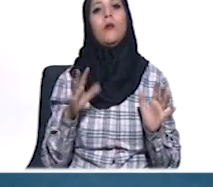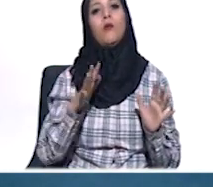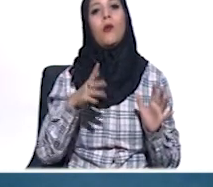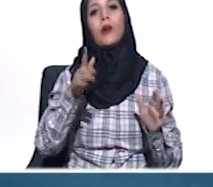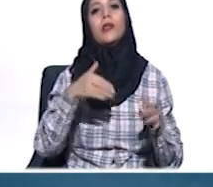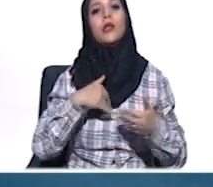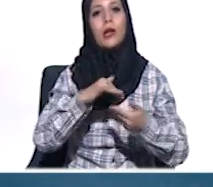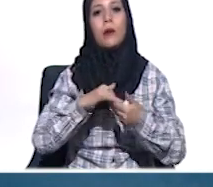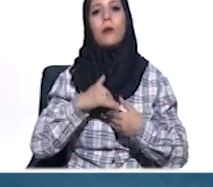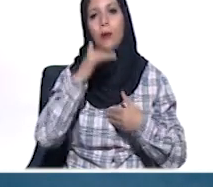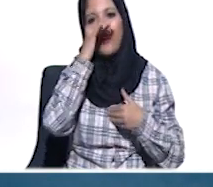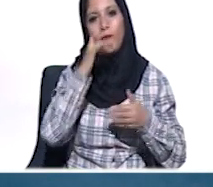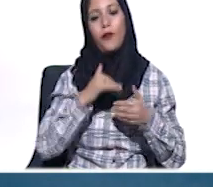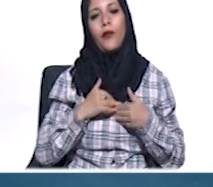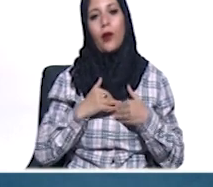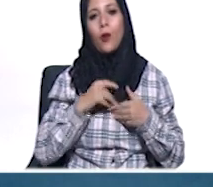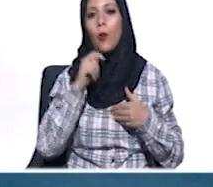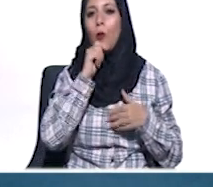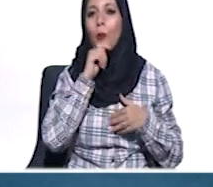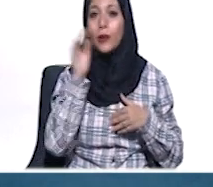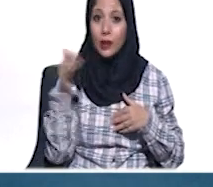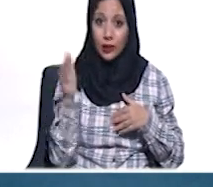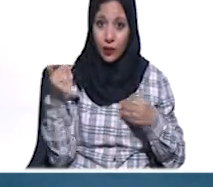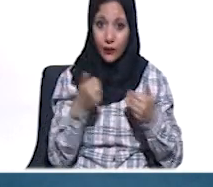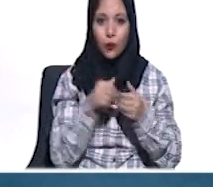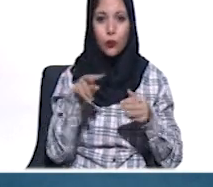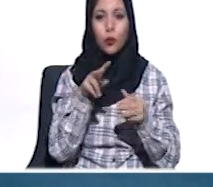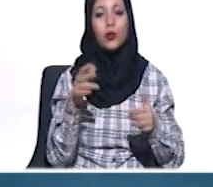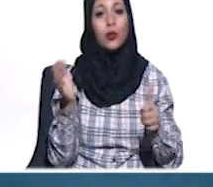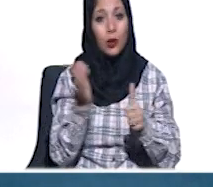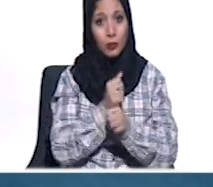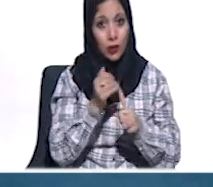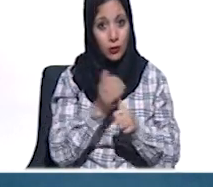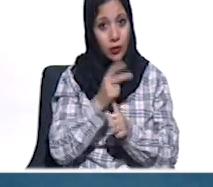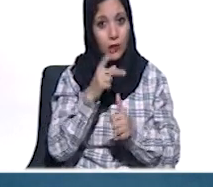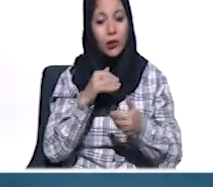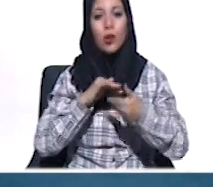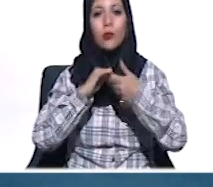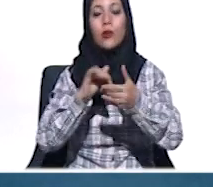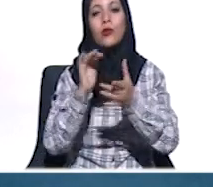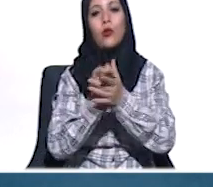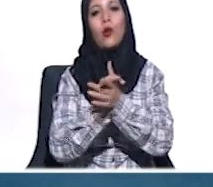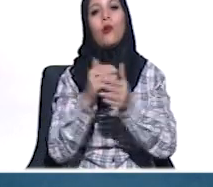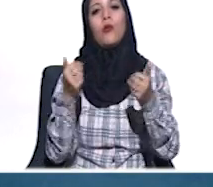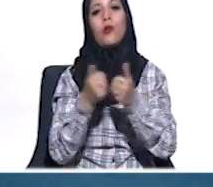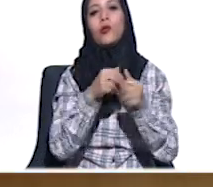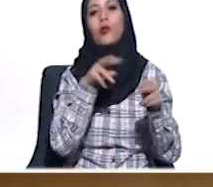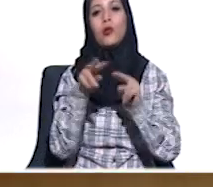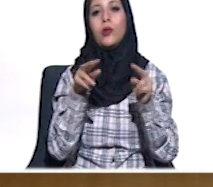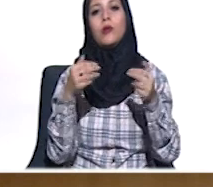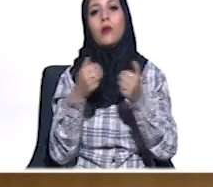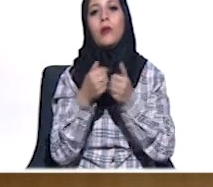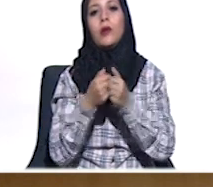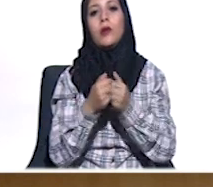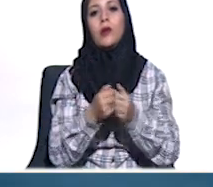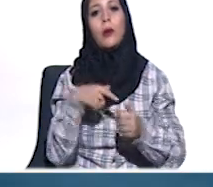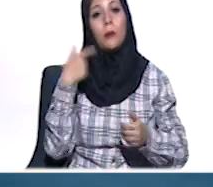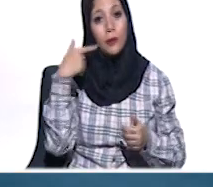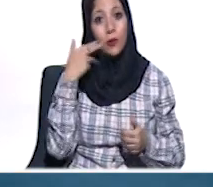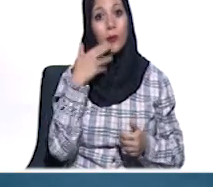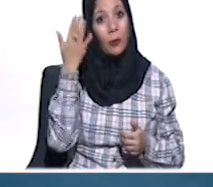تحضر معايا الفرح، واللي هجيبها دي هتبقى اختك وهتبقى اكتر من اختك وهتبقى صاحبتك وهتبقي انت سر. يعني هو بيفكر في الجواز من زمان؟